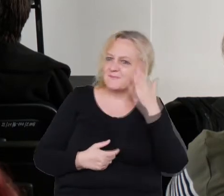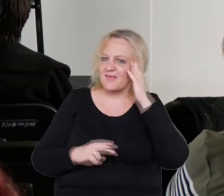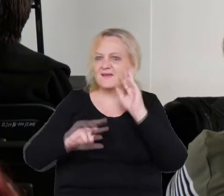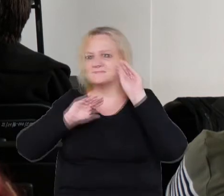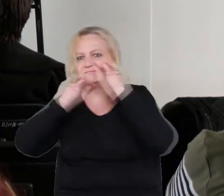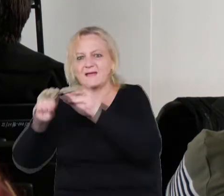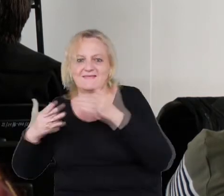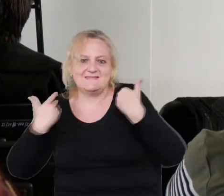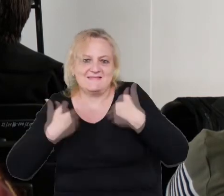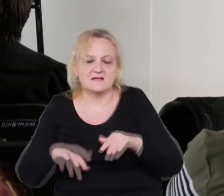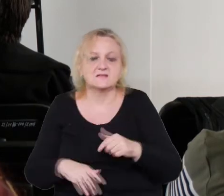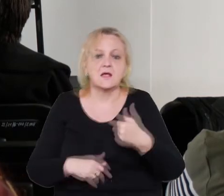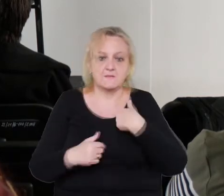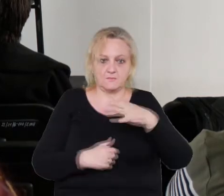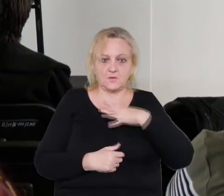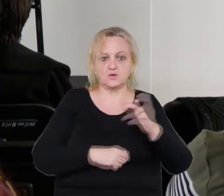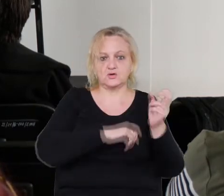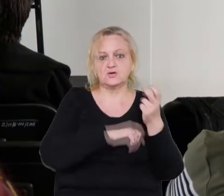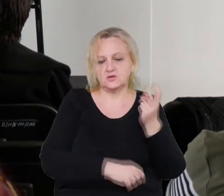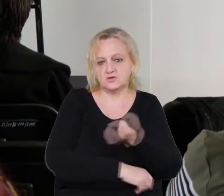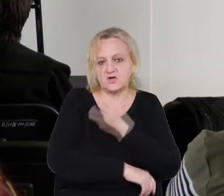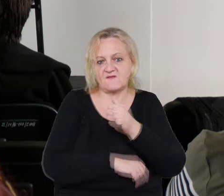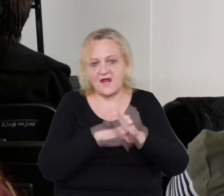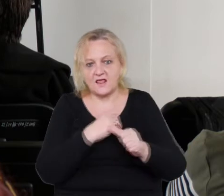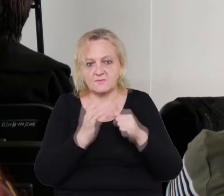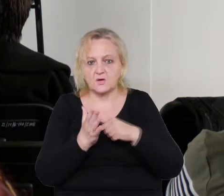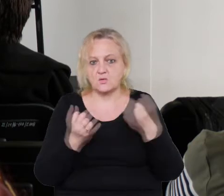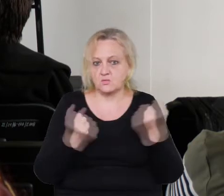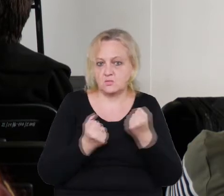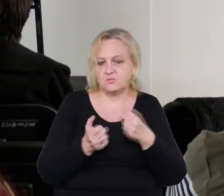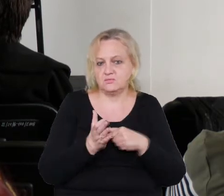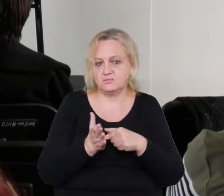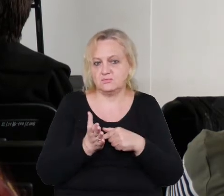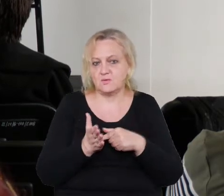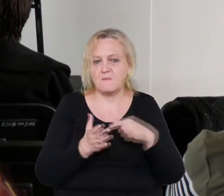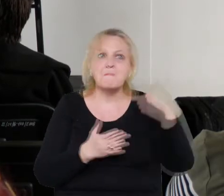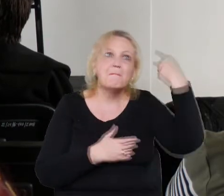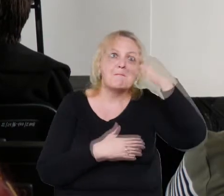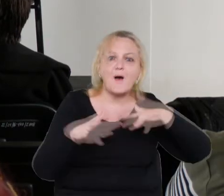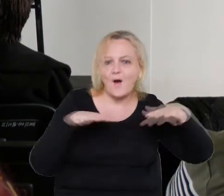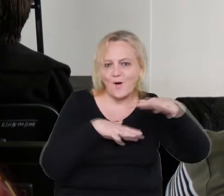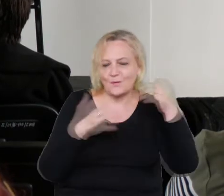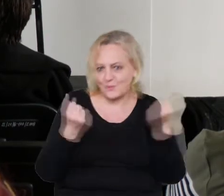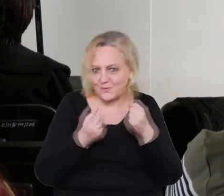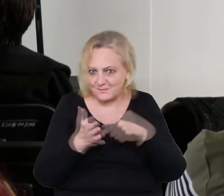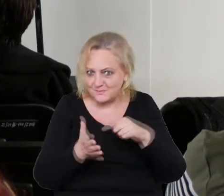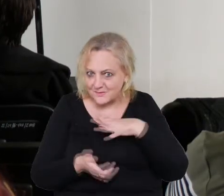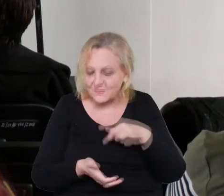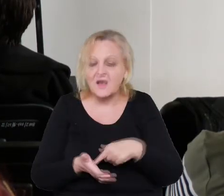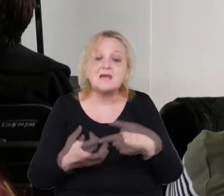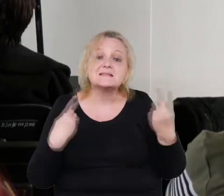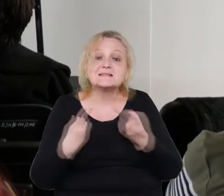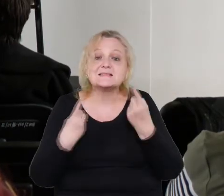mieszkać sami przeżyliśmy czerwiec lipiec tego roku który był bardzo chimeryczny jeśli chodzi przecież pogodowo nie zdarzały się takie sytuacje